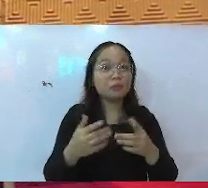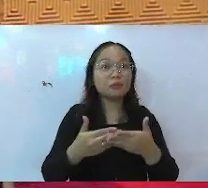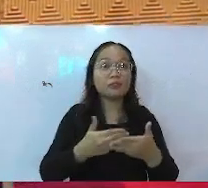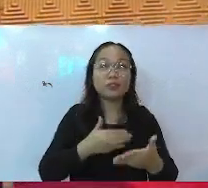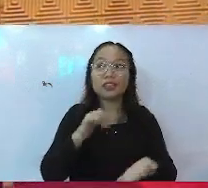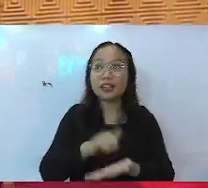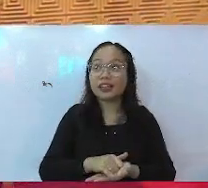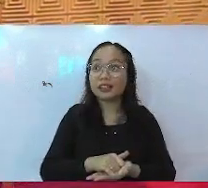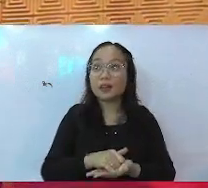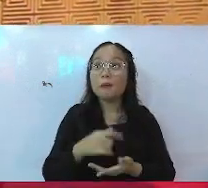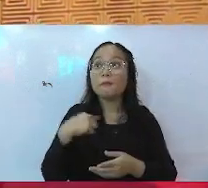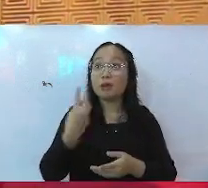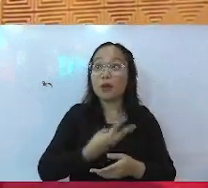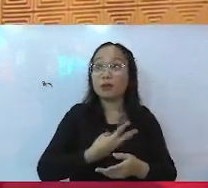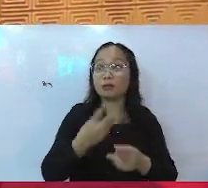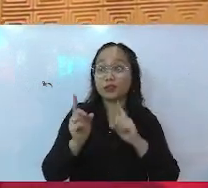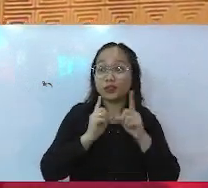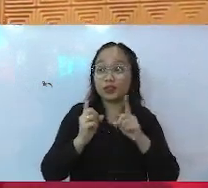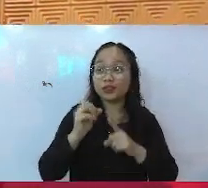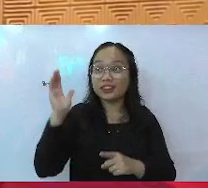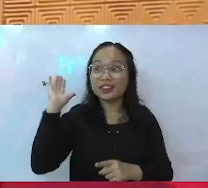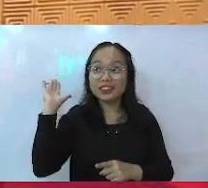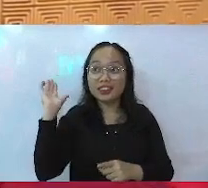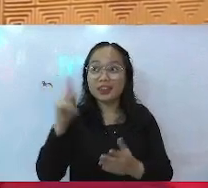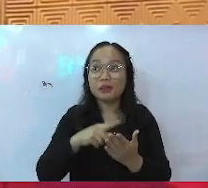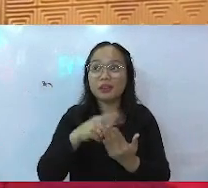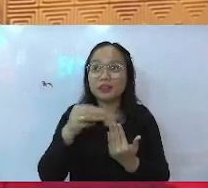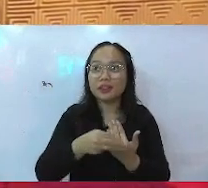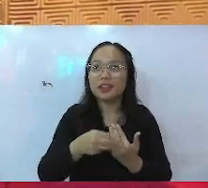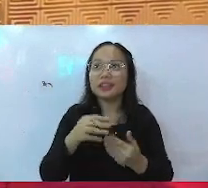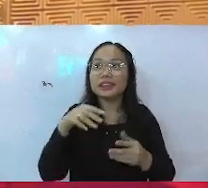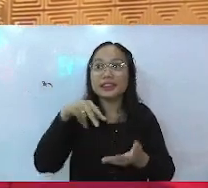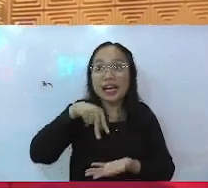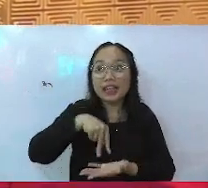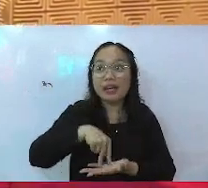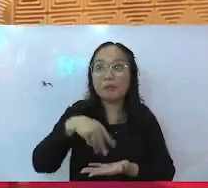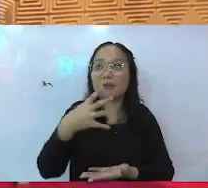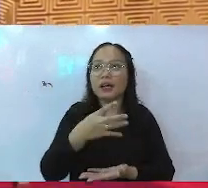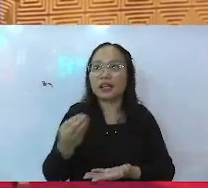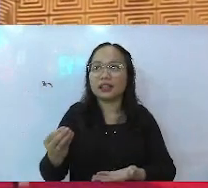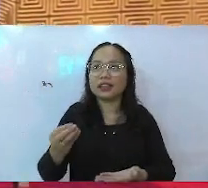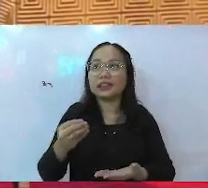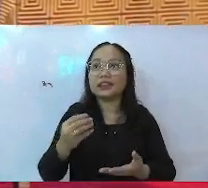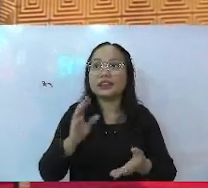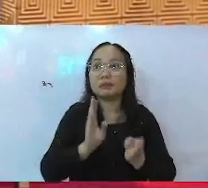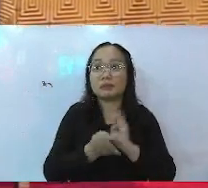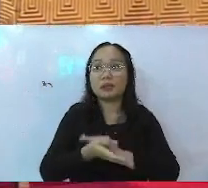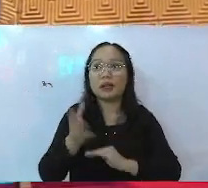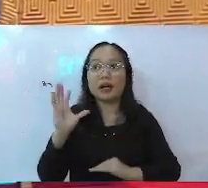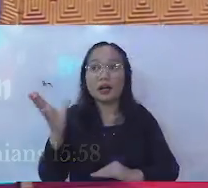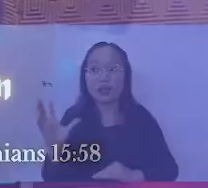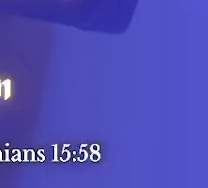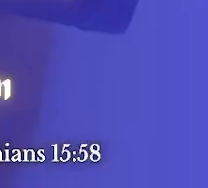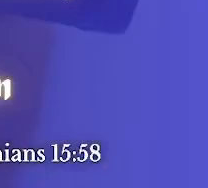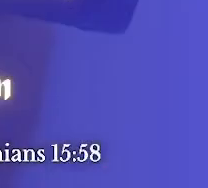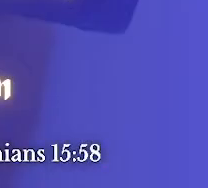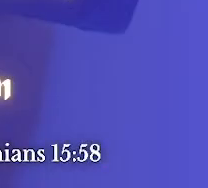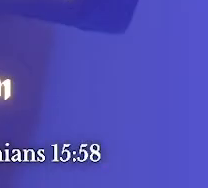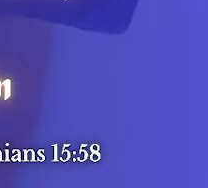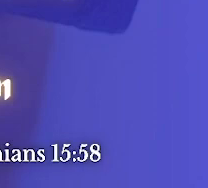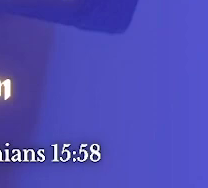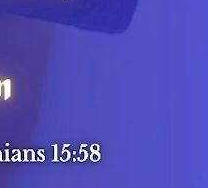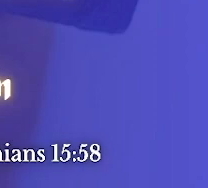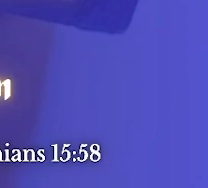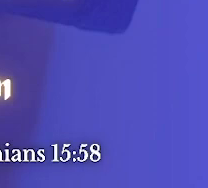pinag-uusapan natin last na natin Ong ano eh stand up and stand out yan hoag ko sa panimula natin ate